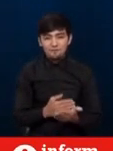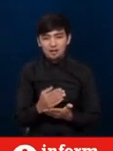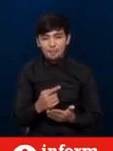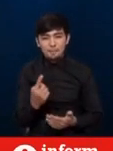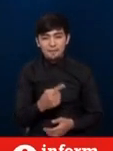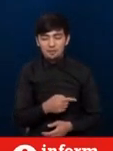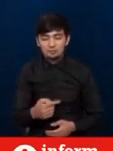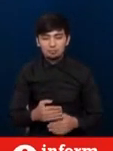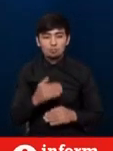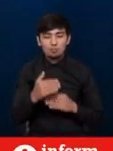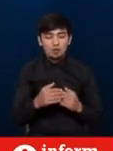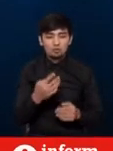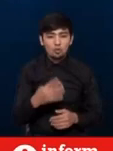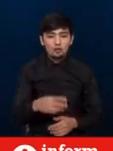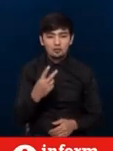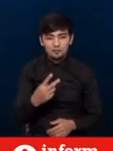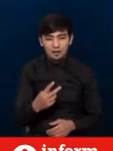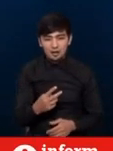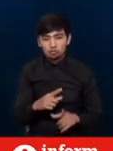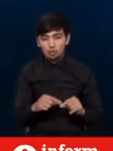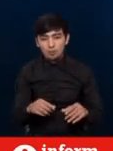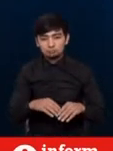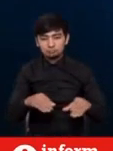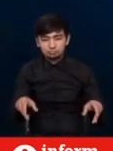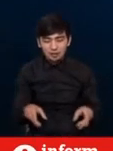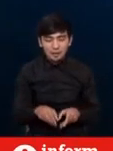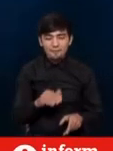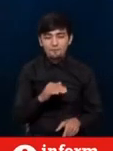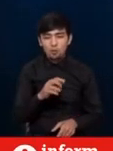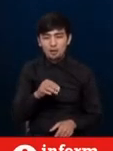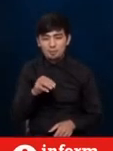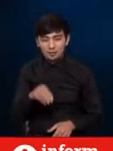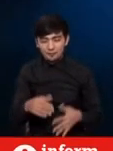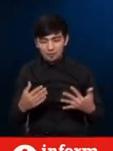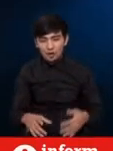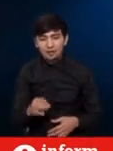этажа по 42 школам заложен фундамент ещё по со се подготовлено